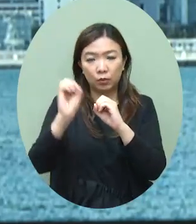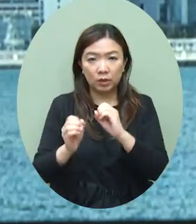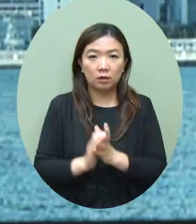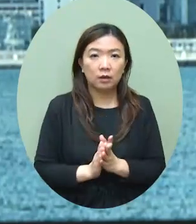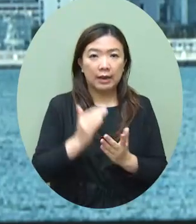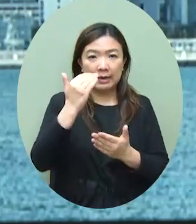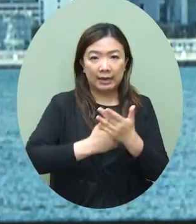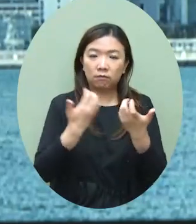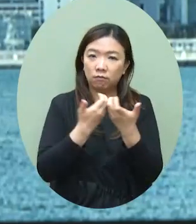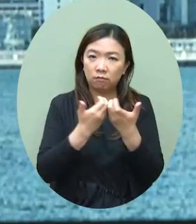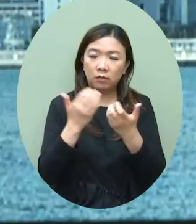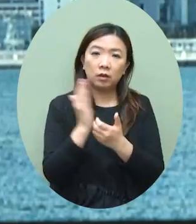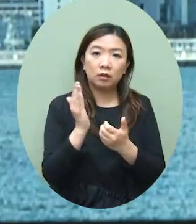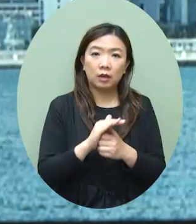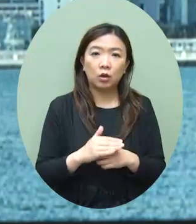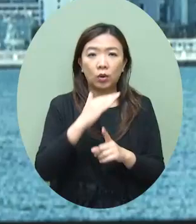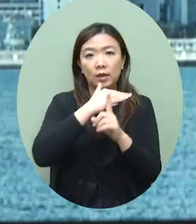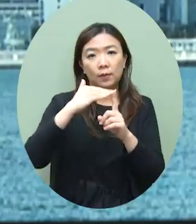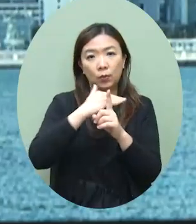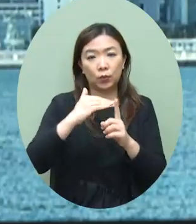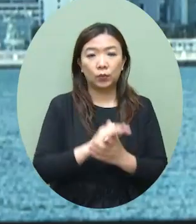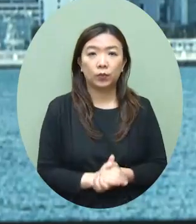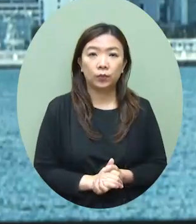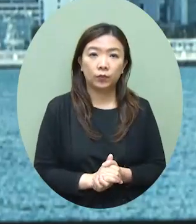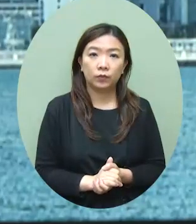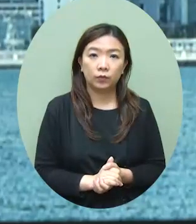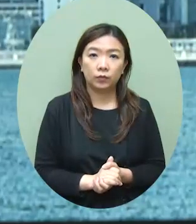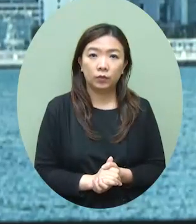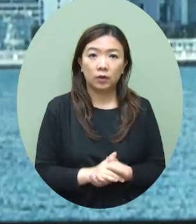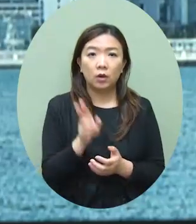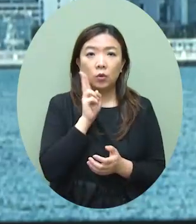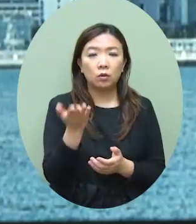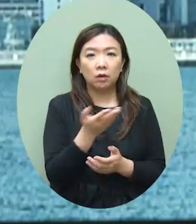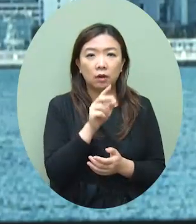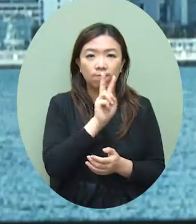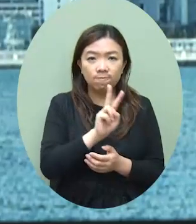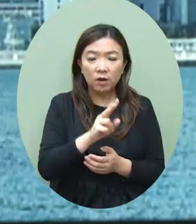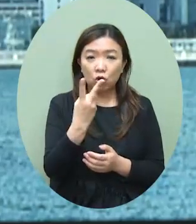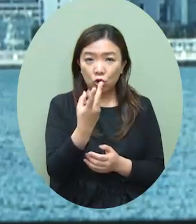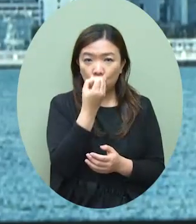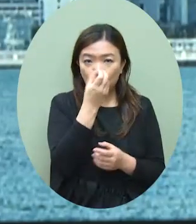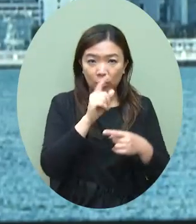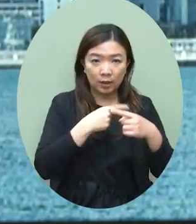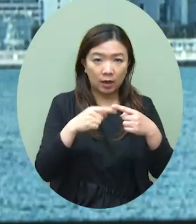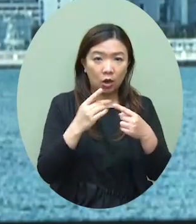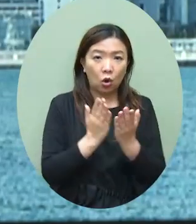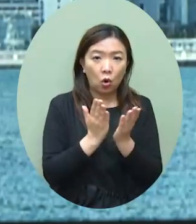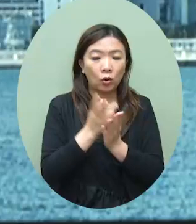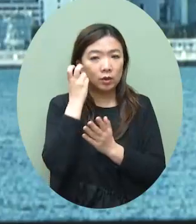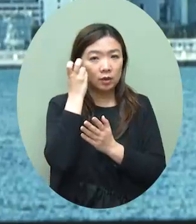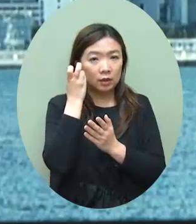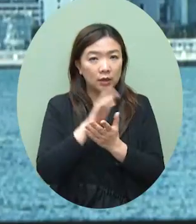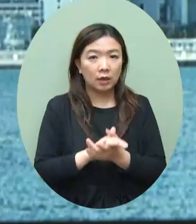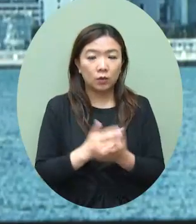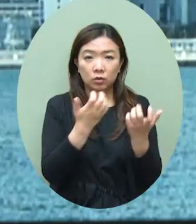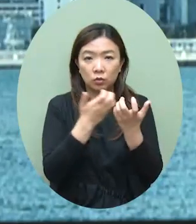下降嘅幅度大概係一半嚇。如果大家睇兩個由港大研究出嚟